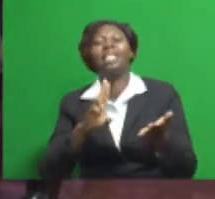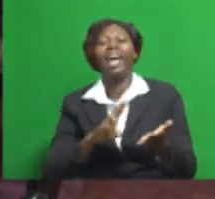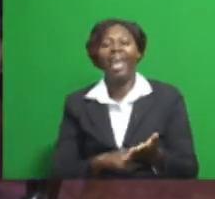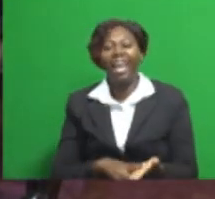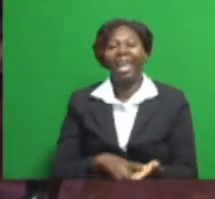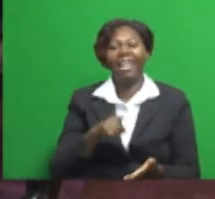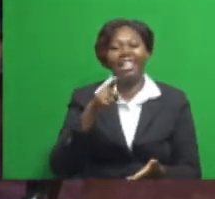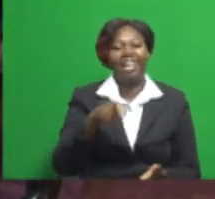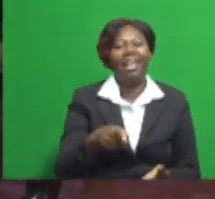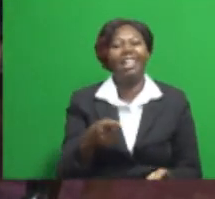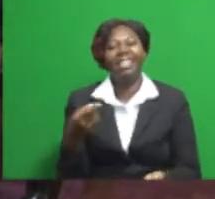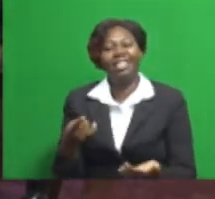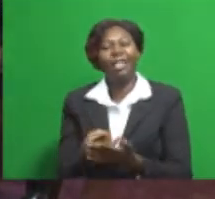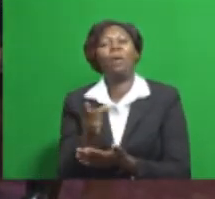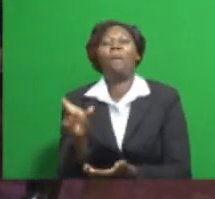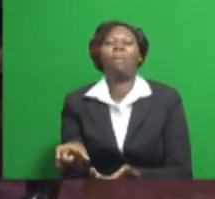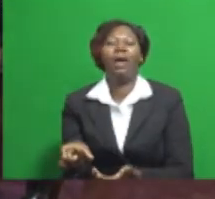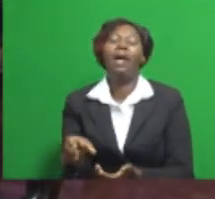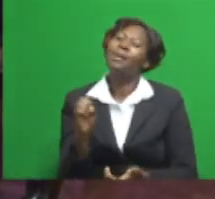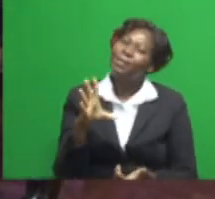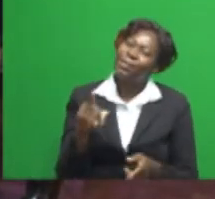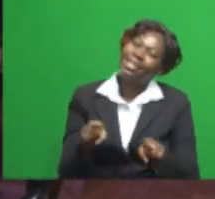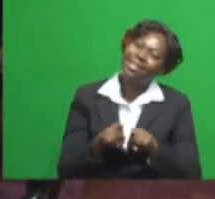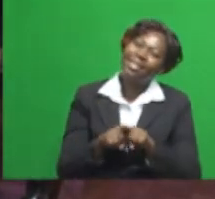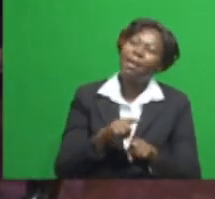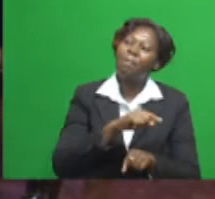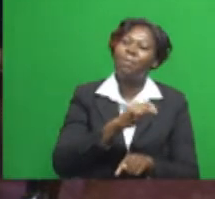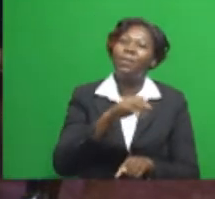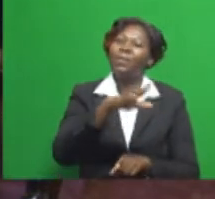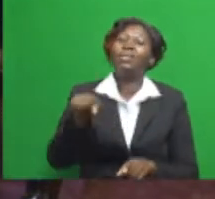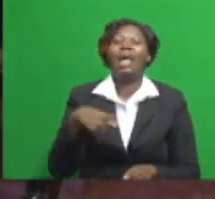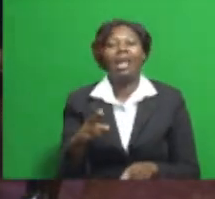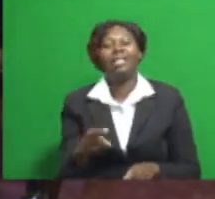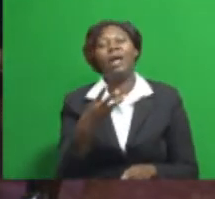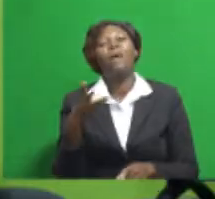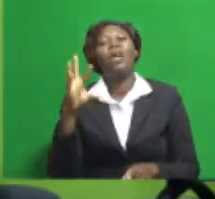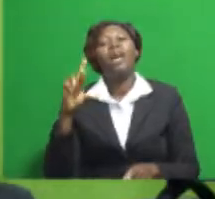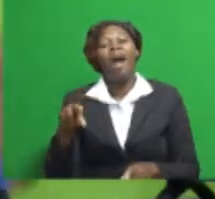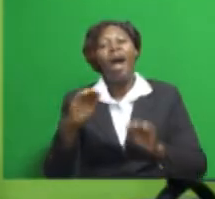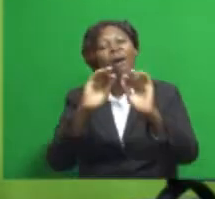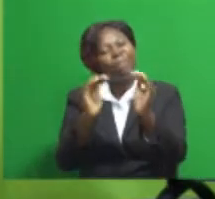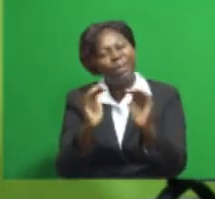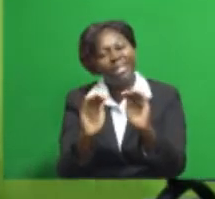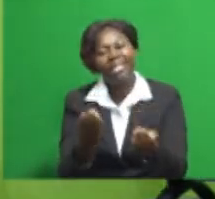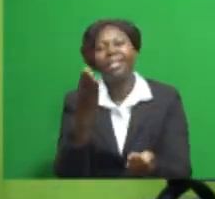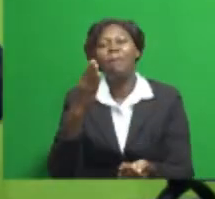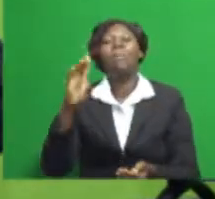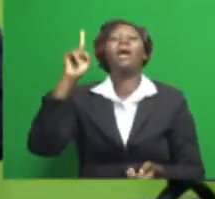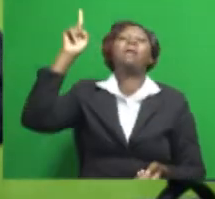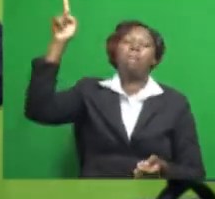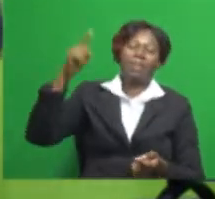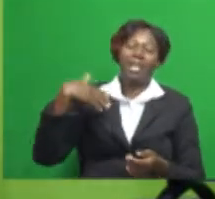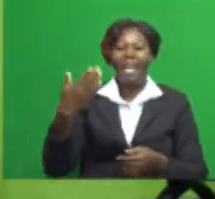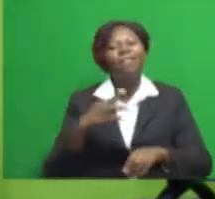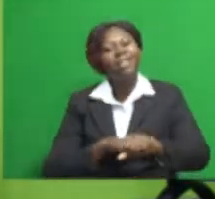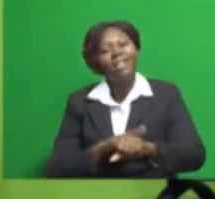vaMwari. Mazvati takachengeteka. Mwari hatiratidze zvake. Alright. Asi tinofamba takachengeteka zvekuti. Saka in terms of security